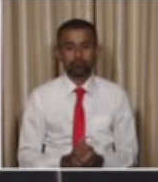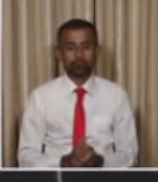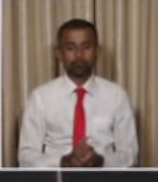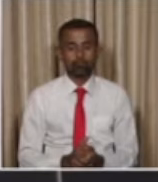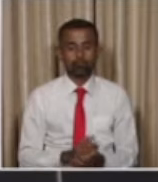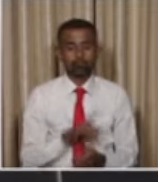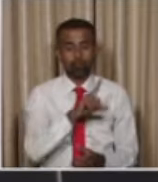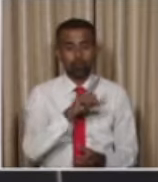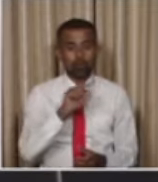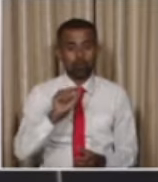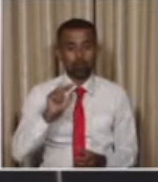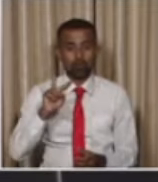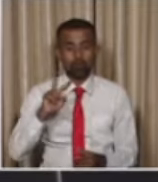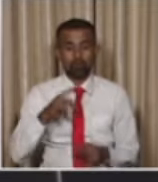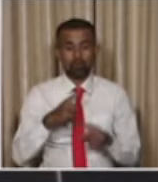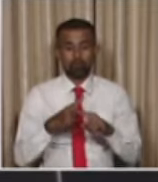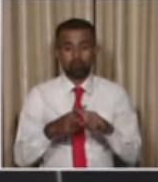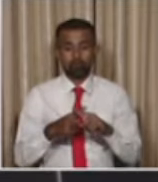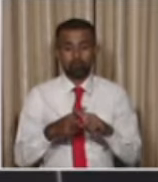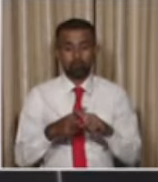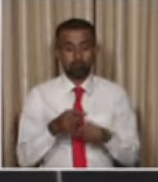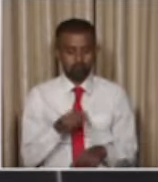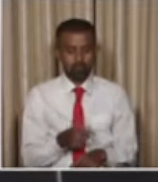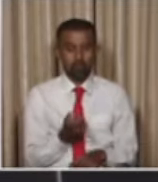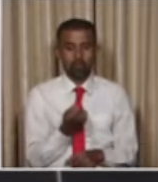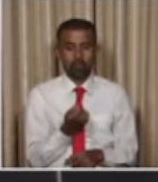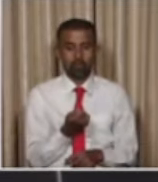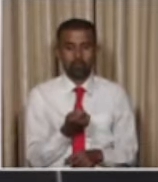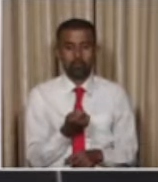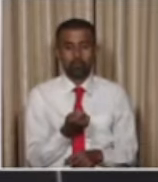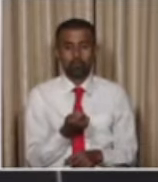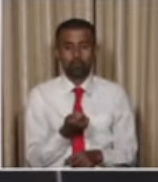7.2 ගුණයකින් මේ මුදලට වඩා